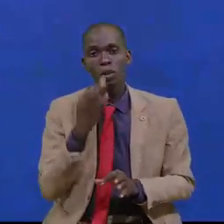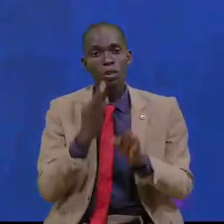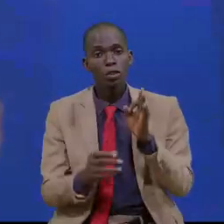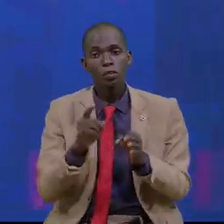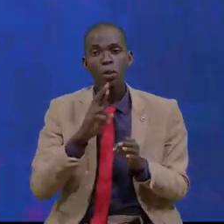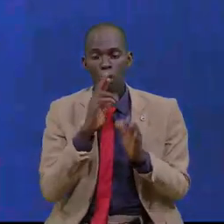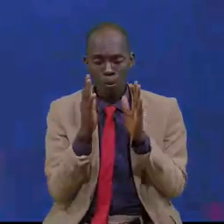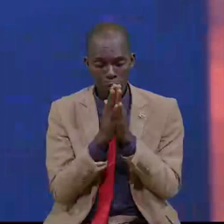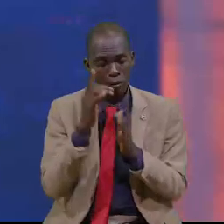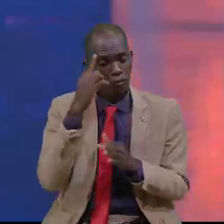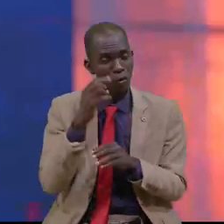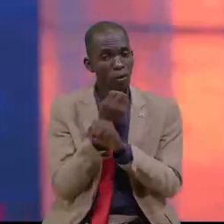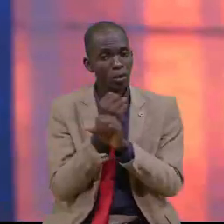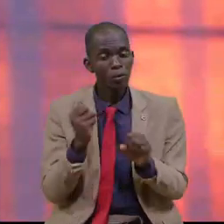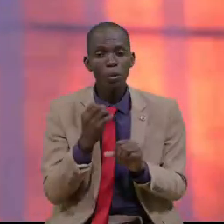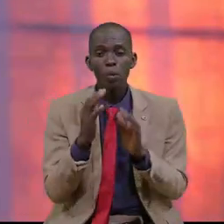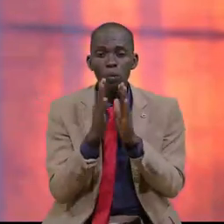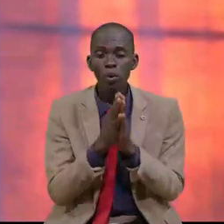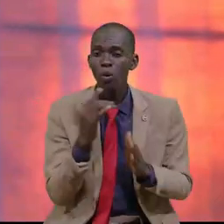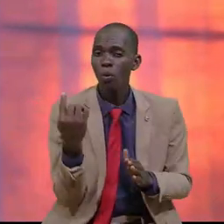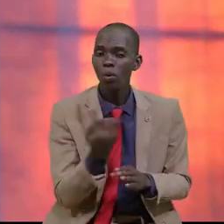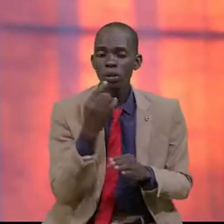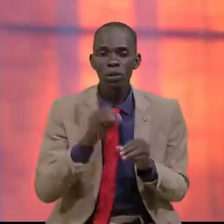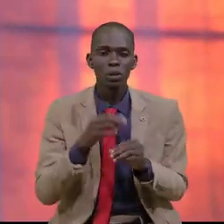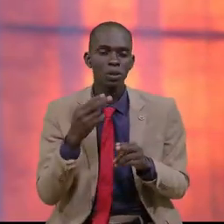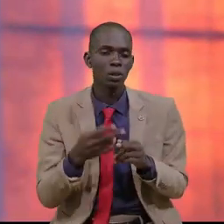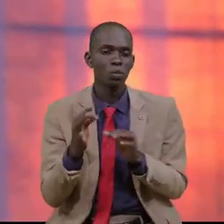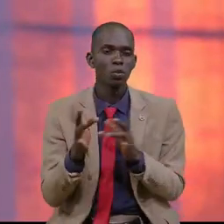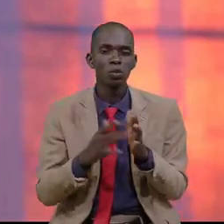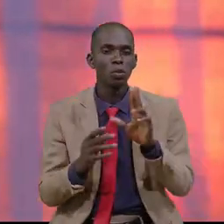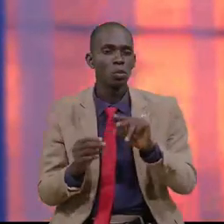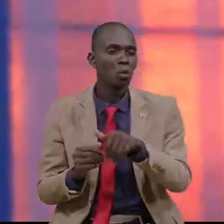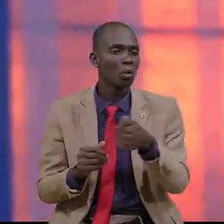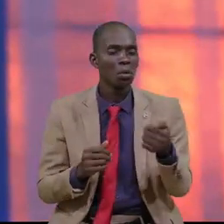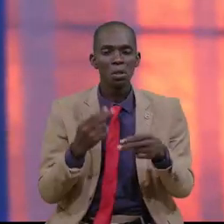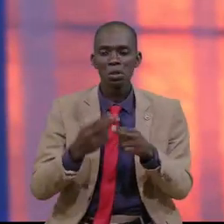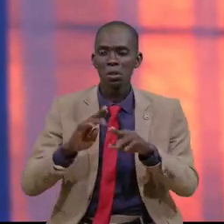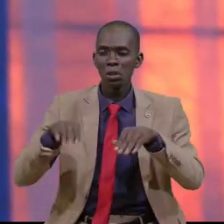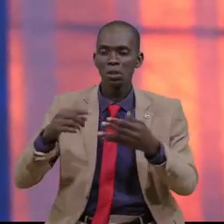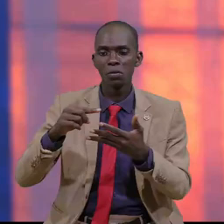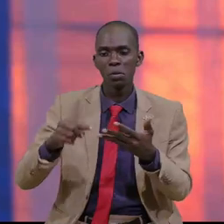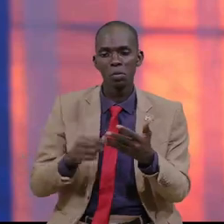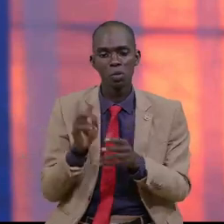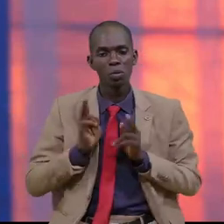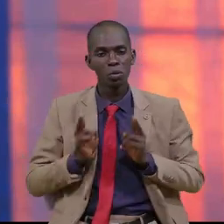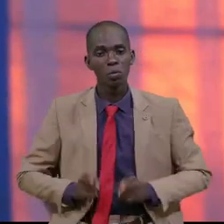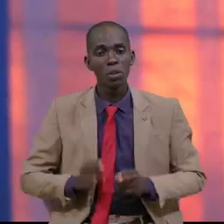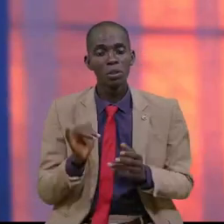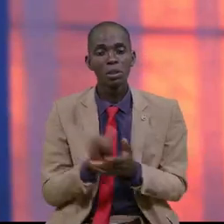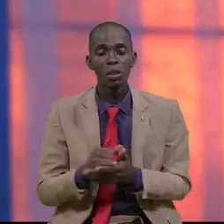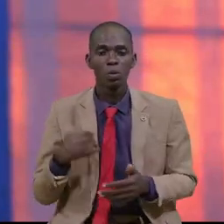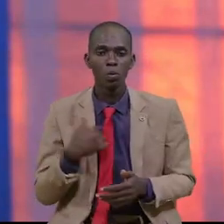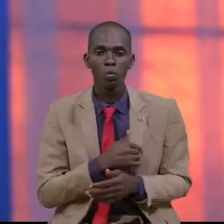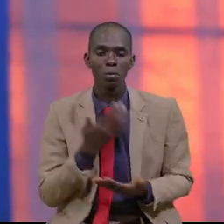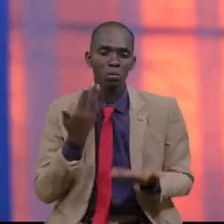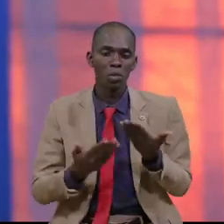tu pries pour le salut, tu dois prier seulement au nom de Jésus-Christ. Il n'y a pas un autre nom qui a été donné parmi les hommes par lequel nous devrions